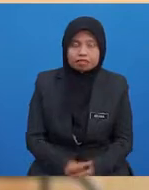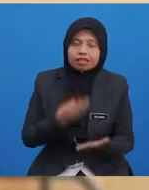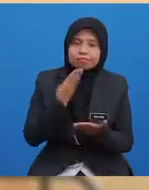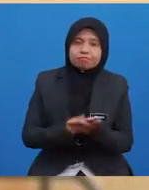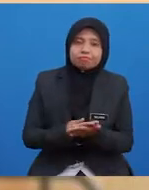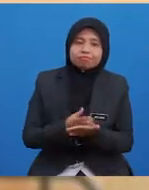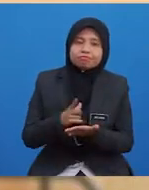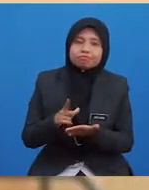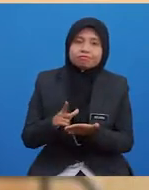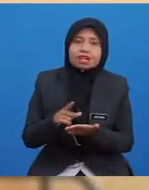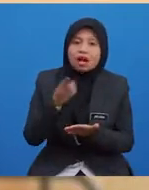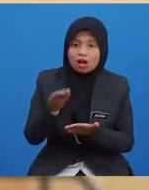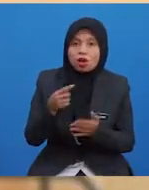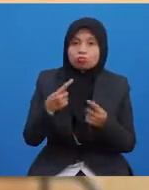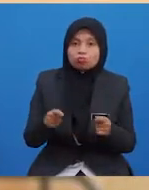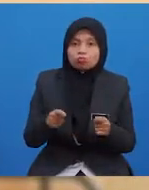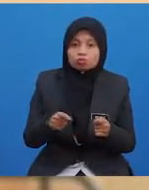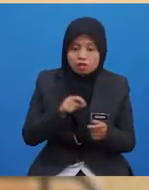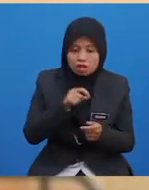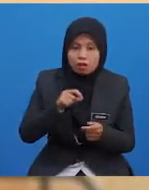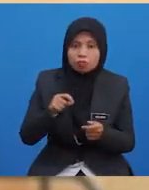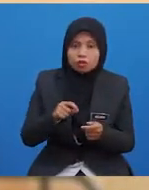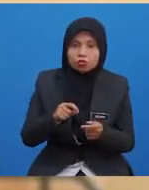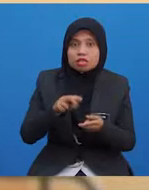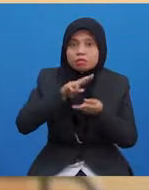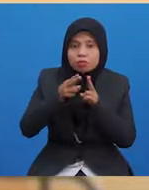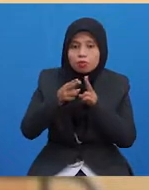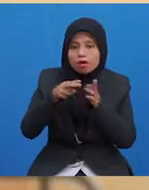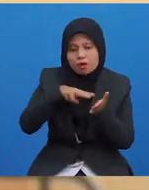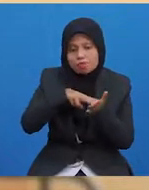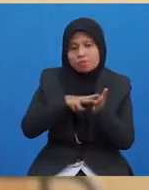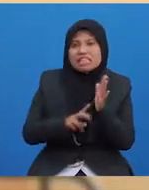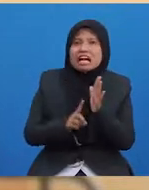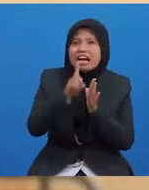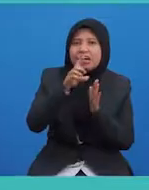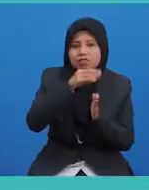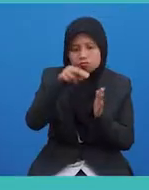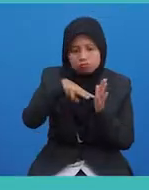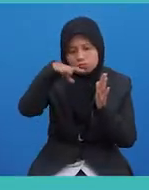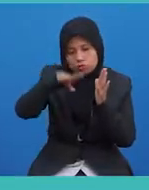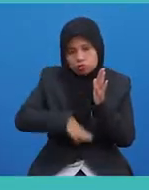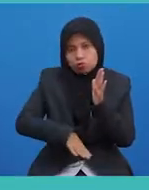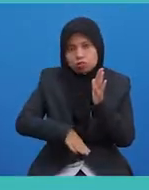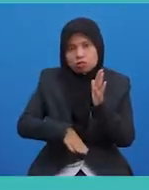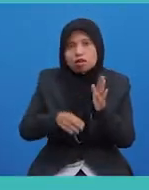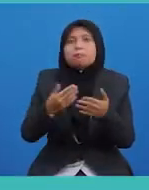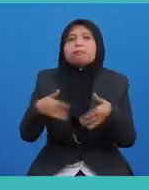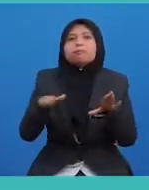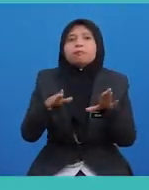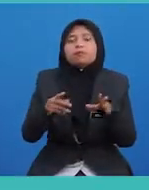Baiklah, kamu telah menulis analisis perubahan meningkat dan menurun. Bagaimana pula dengan pola tidak